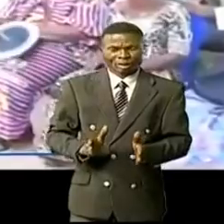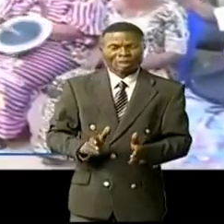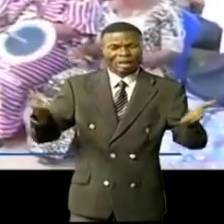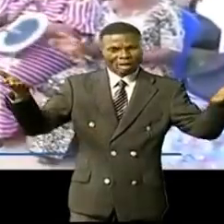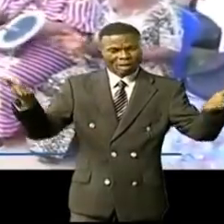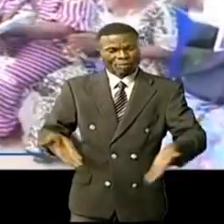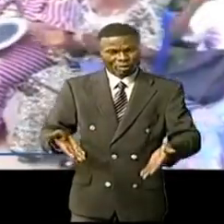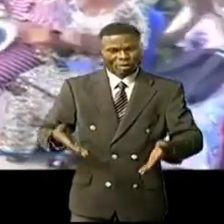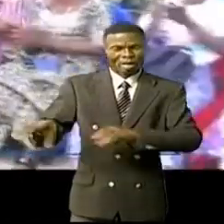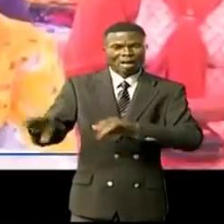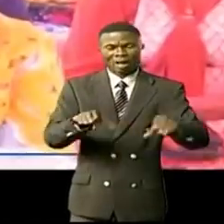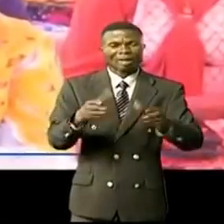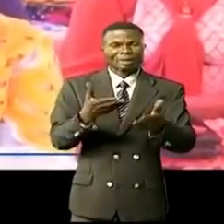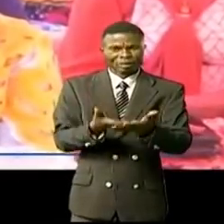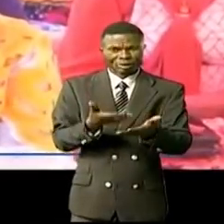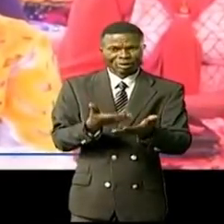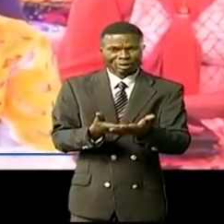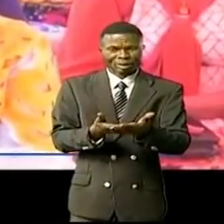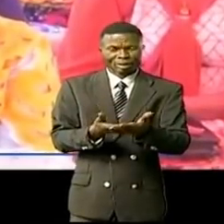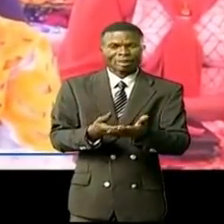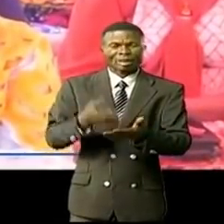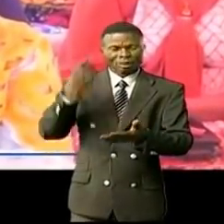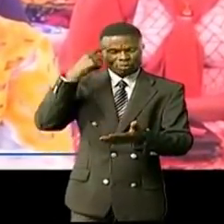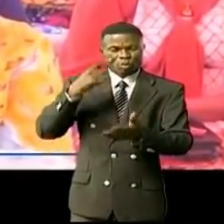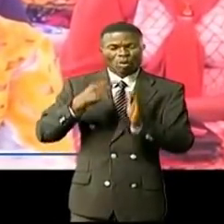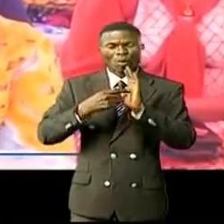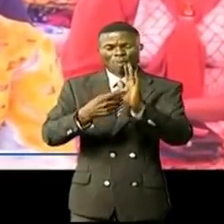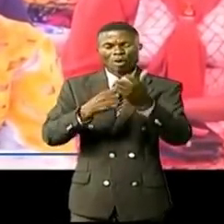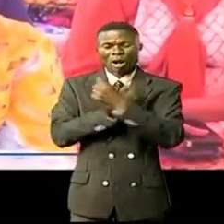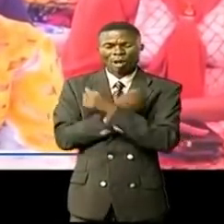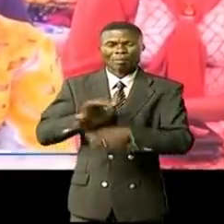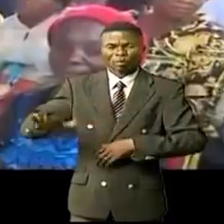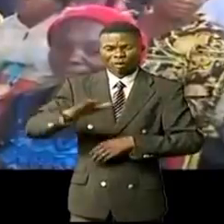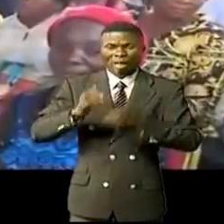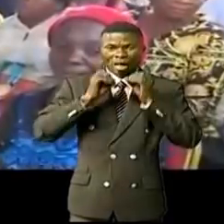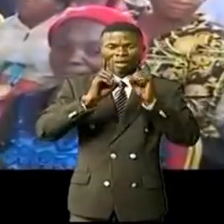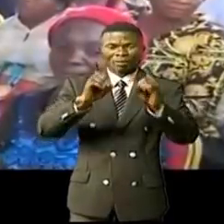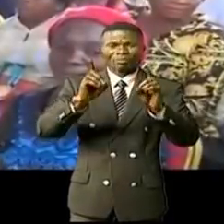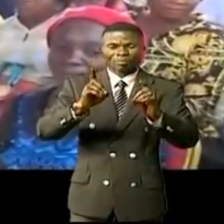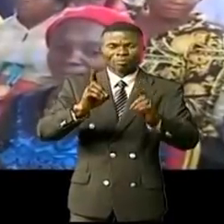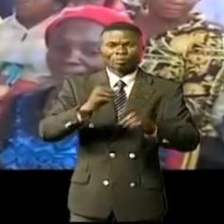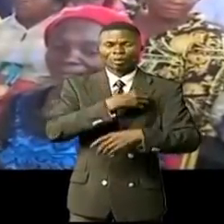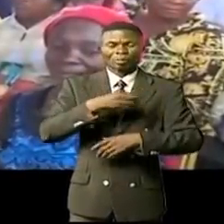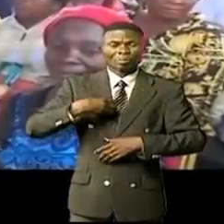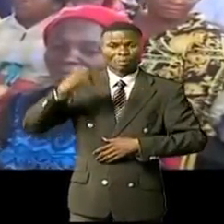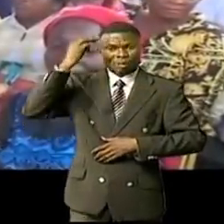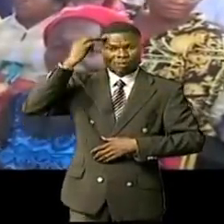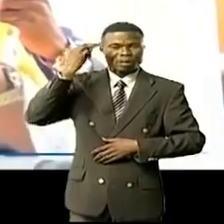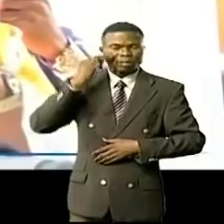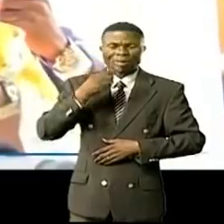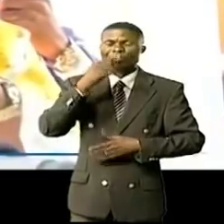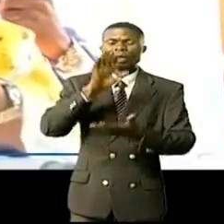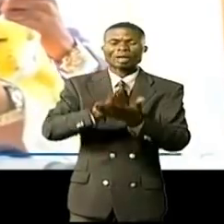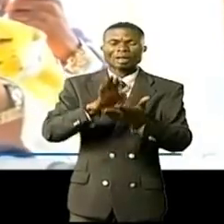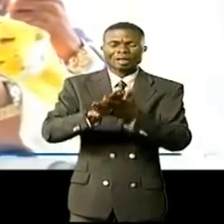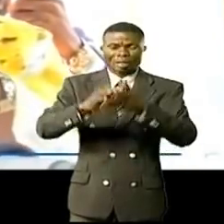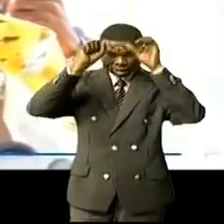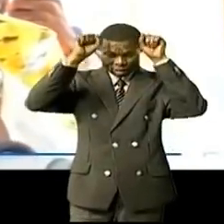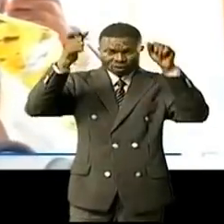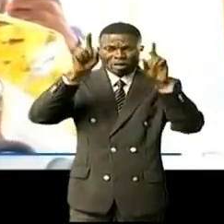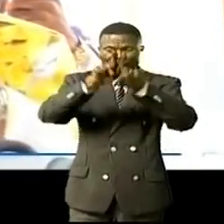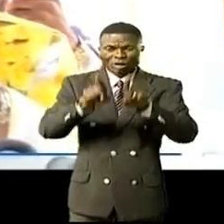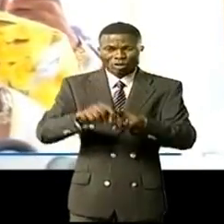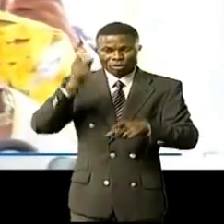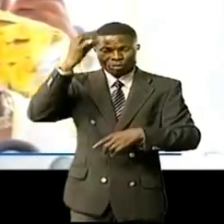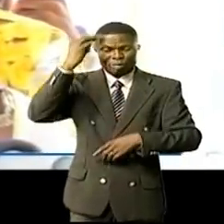répondu présents à cette cérémonie à la dimension nationale. Dans son allocution, la patronne du genre a remercié les chefs de l'État et les premiers ministres